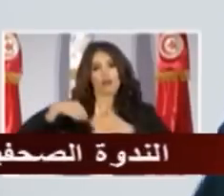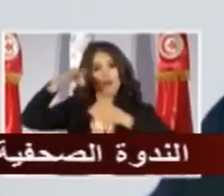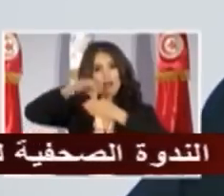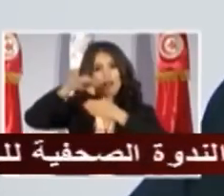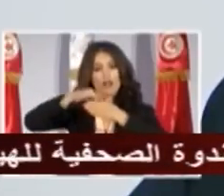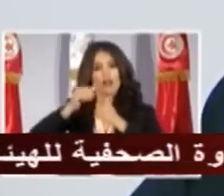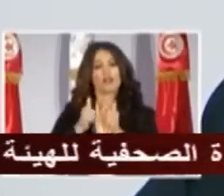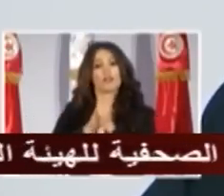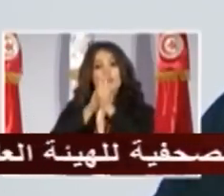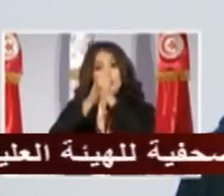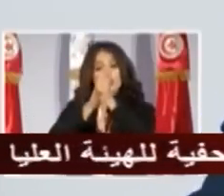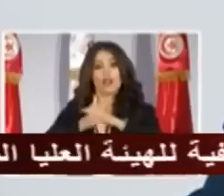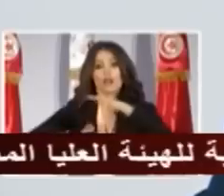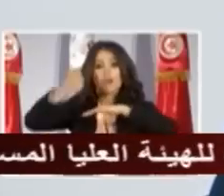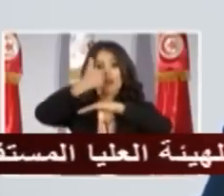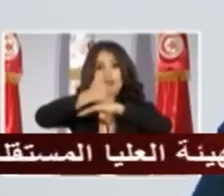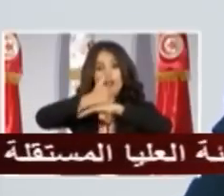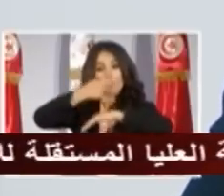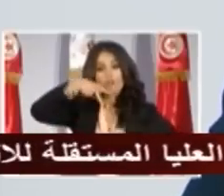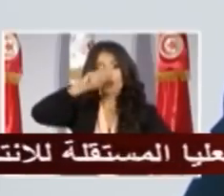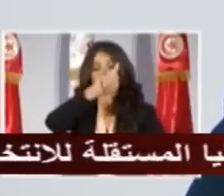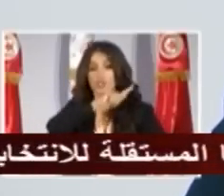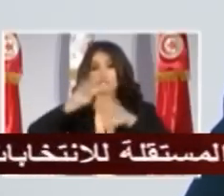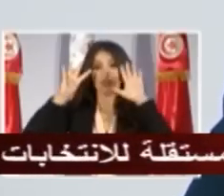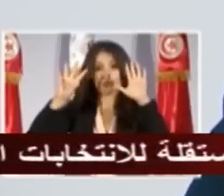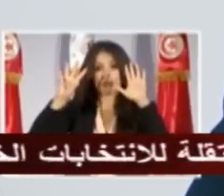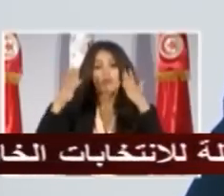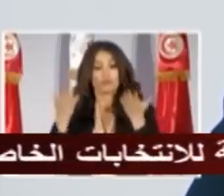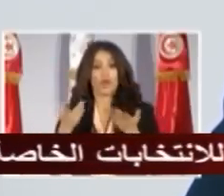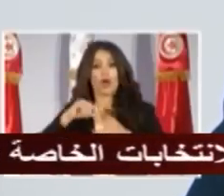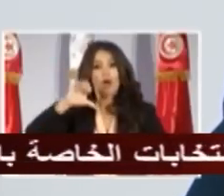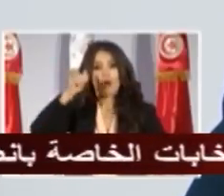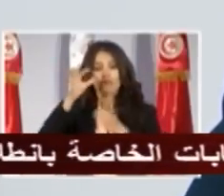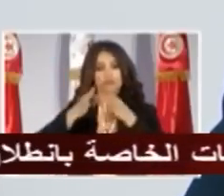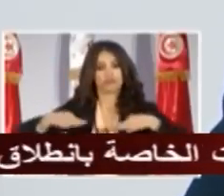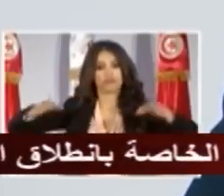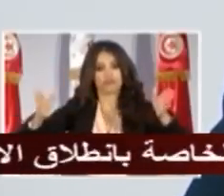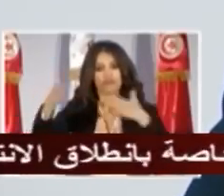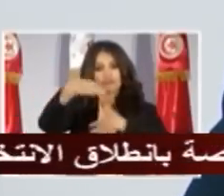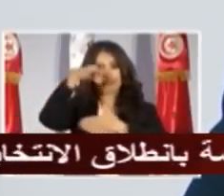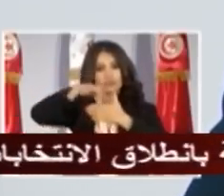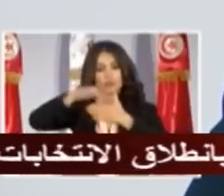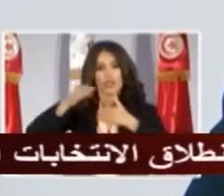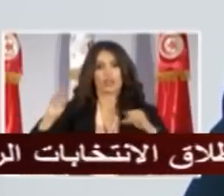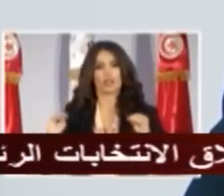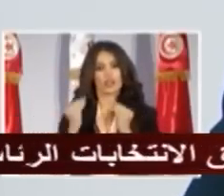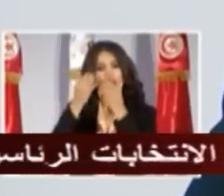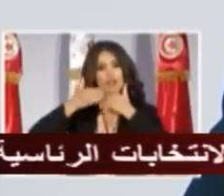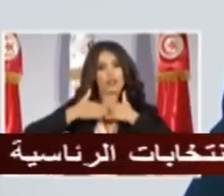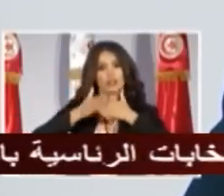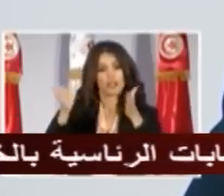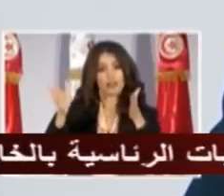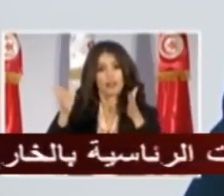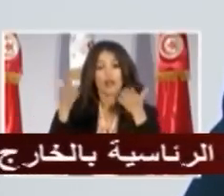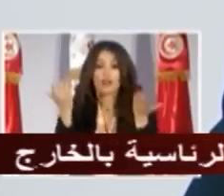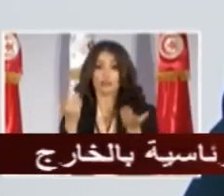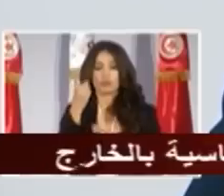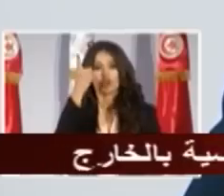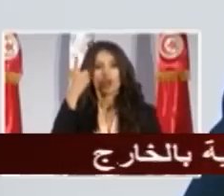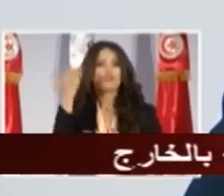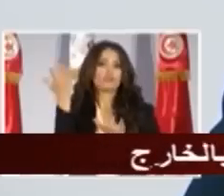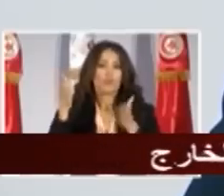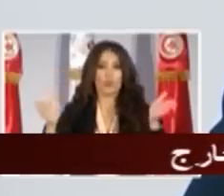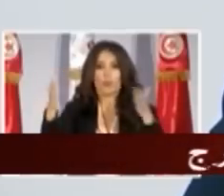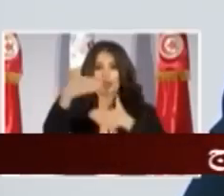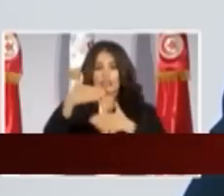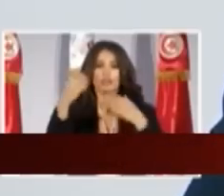الرئاسيه لسنه 2016 حيث انه اول مركز الاقتراع انطلقت الانتخابات به هو مكتب سيدني